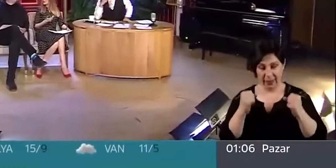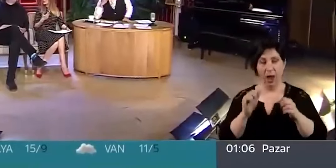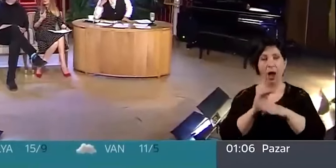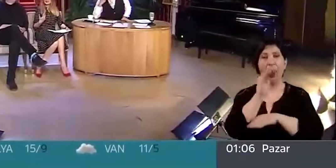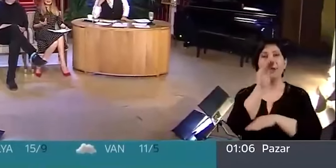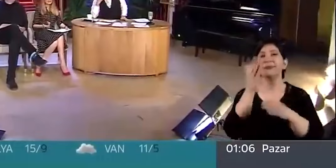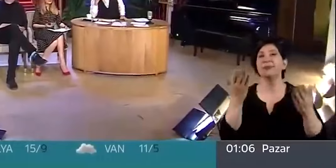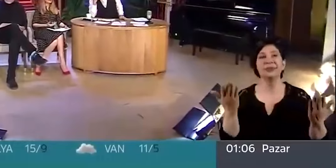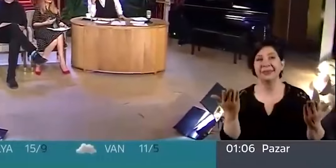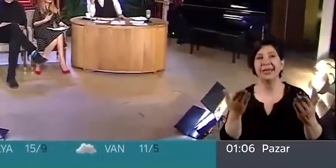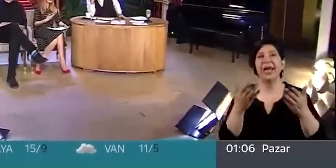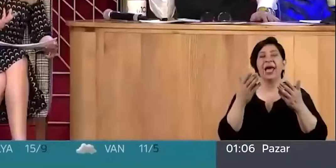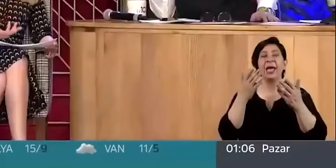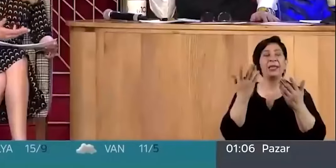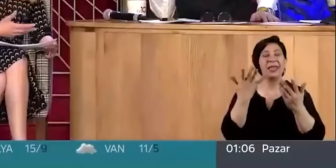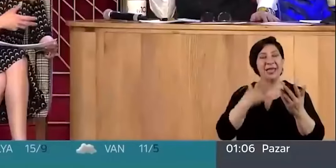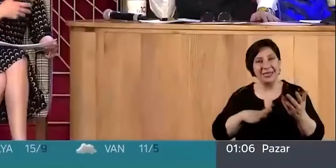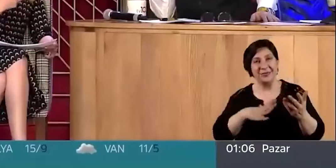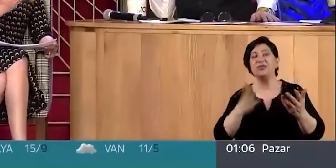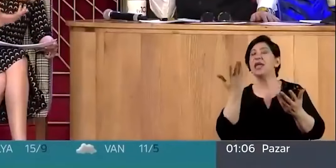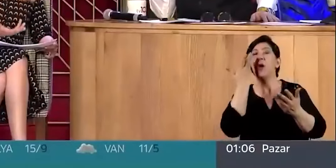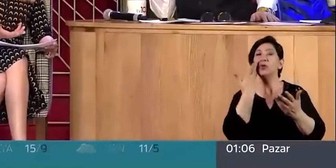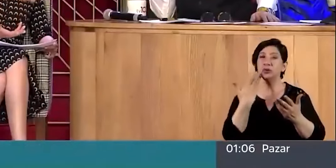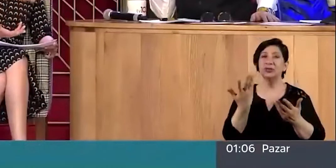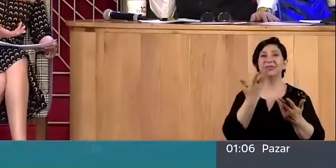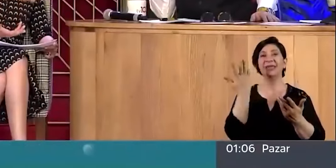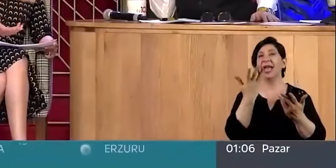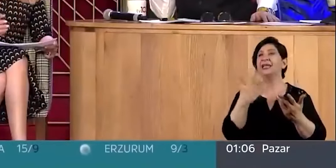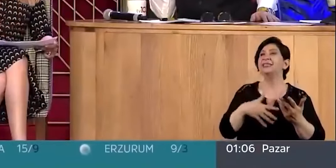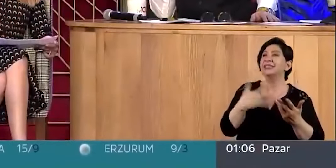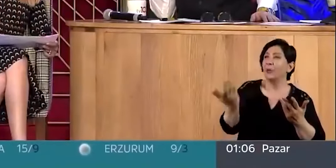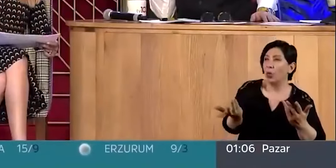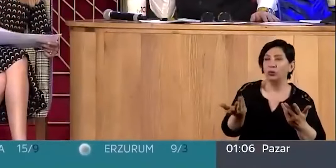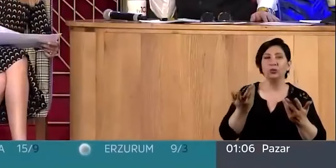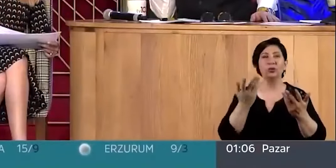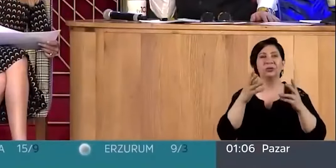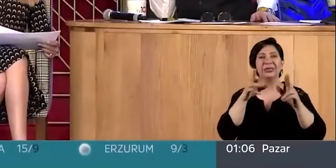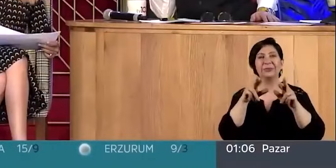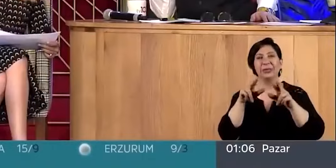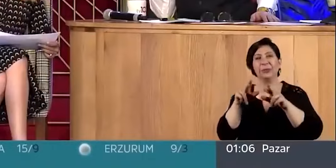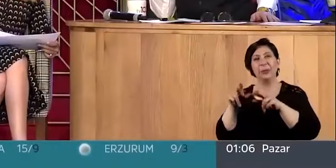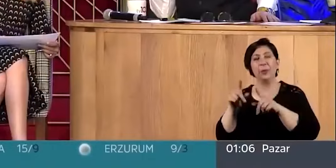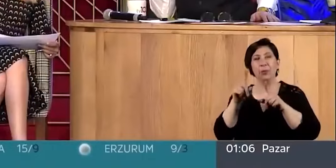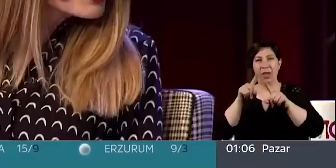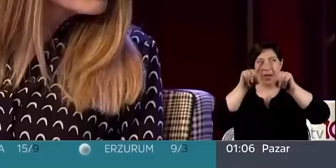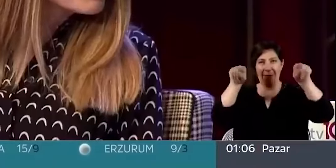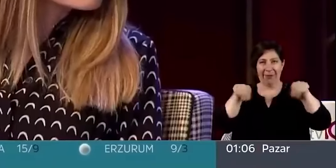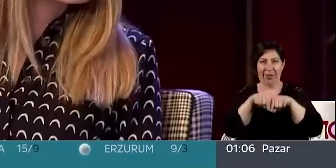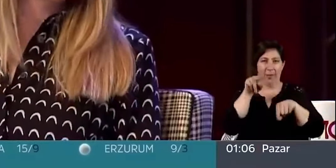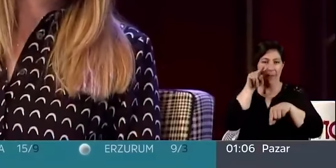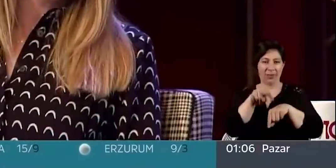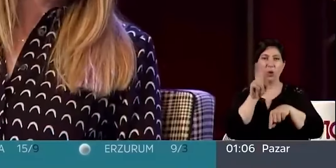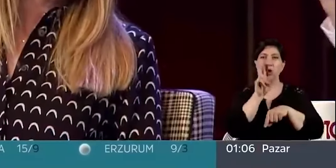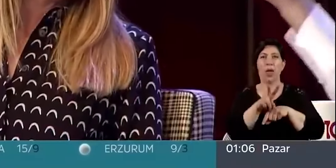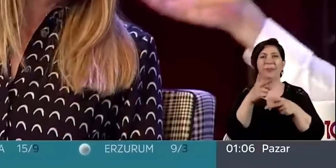hayata bakış açımız, eğilimlerimiz, nelerden hoşlanırız, hangi alanlara daha fazla eğilimliyiz. Aslında bir haritaya baktığımızda bunların hepsini